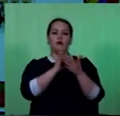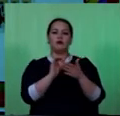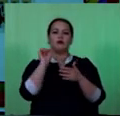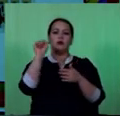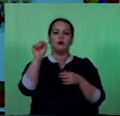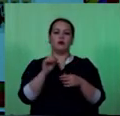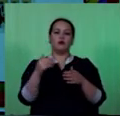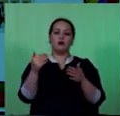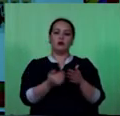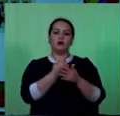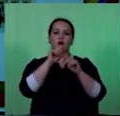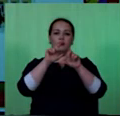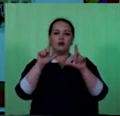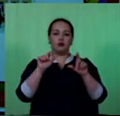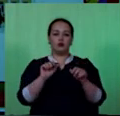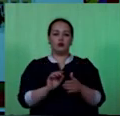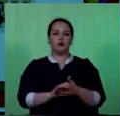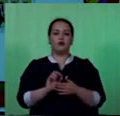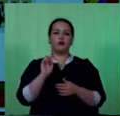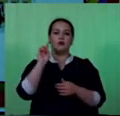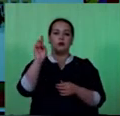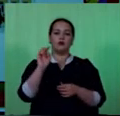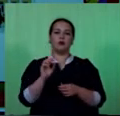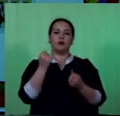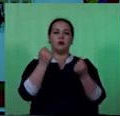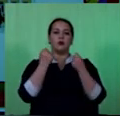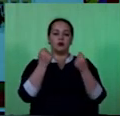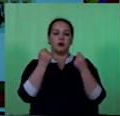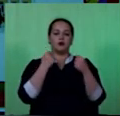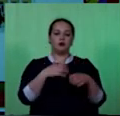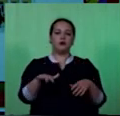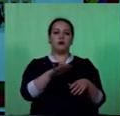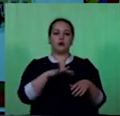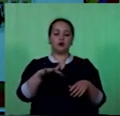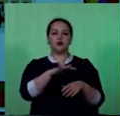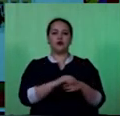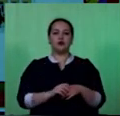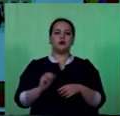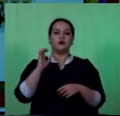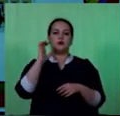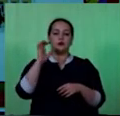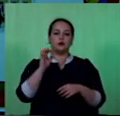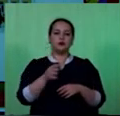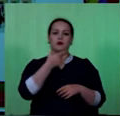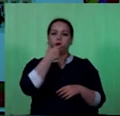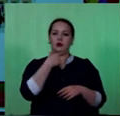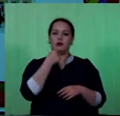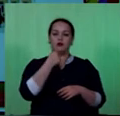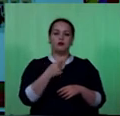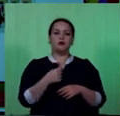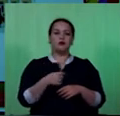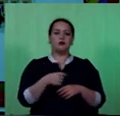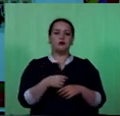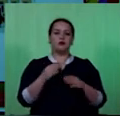новые школы б спортивные площадки c красивые жилые